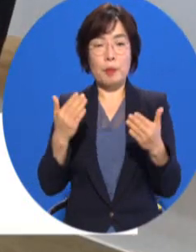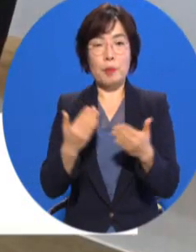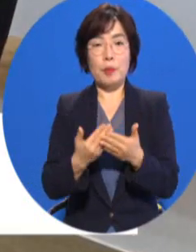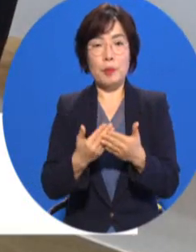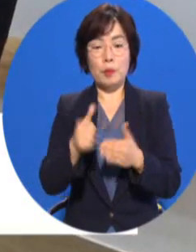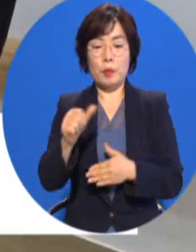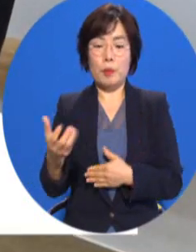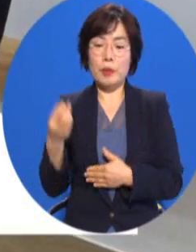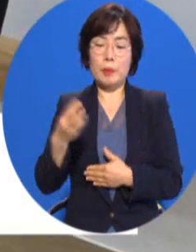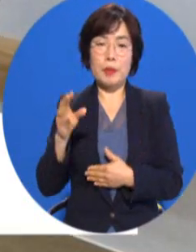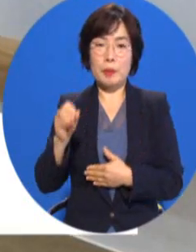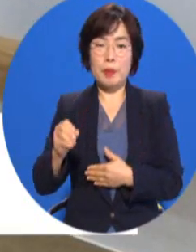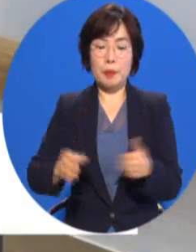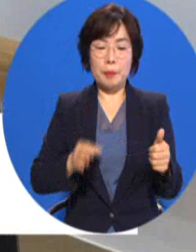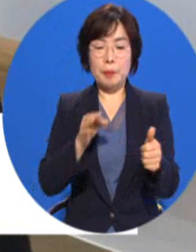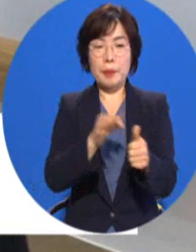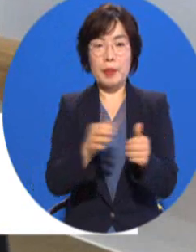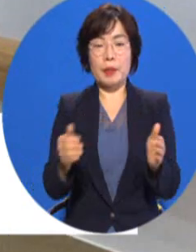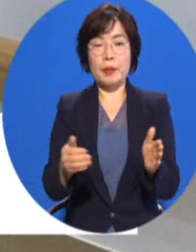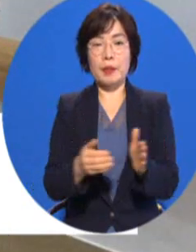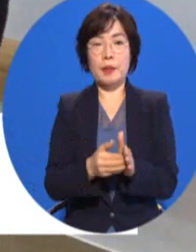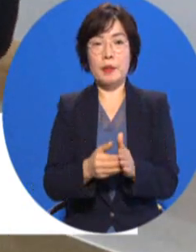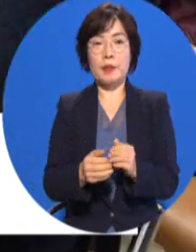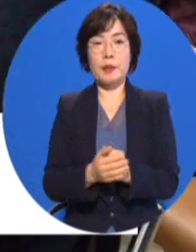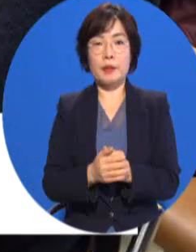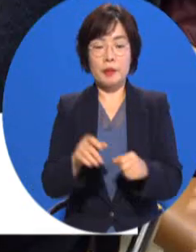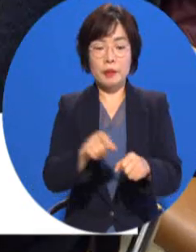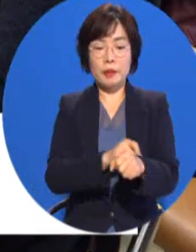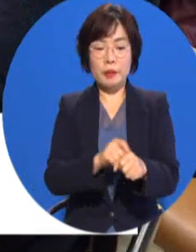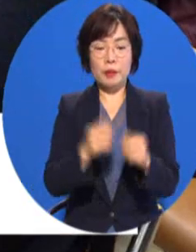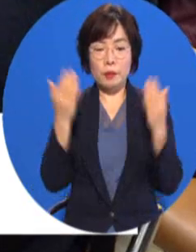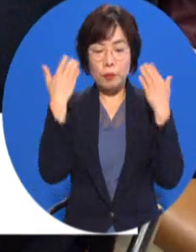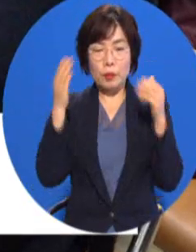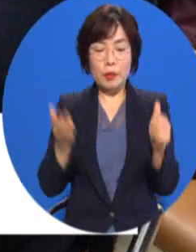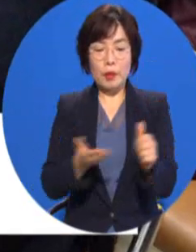모두 5억 3천여만 원을 지급했으며 특히